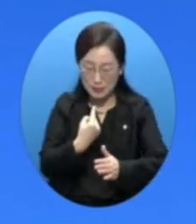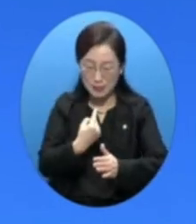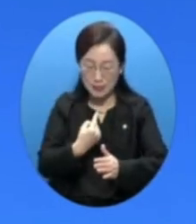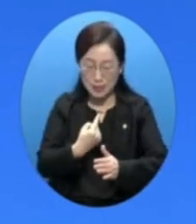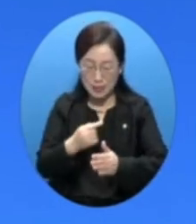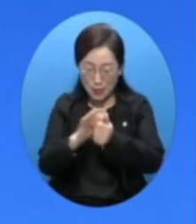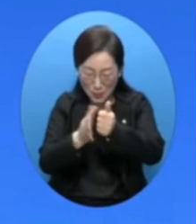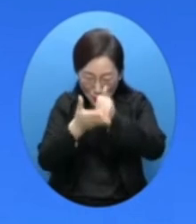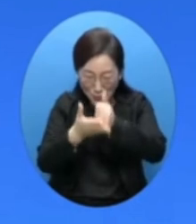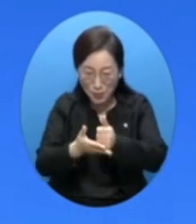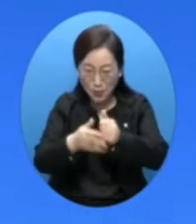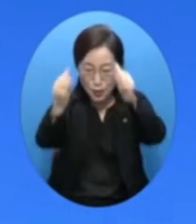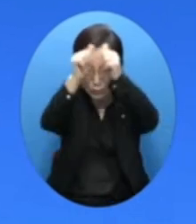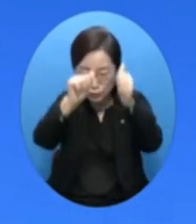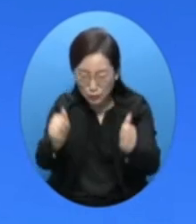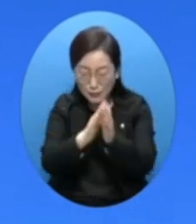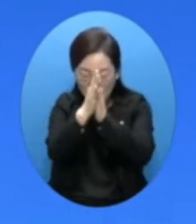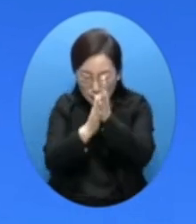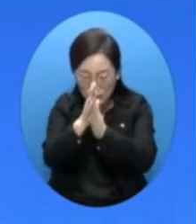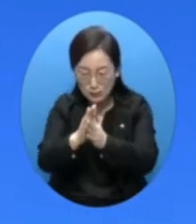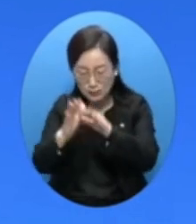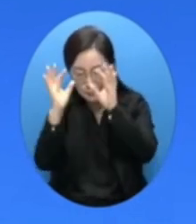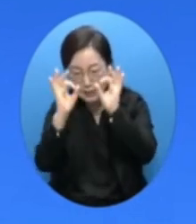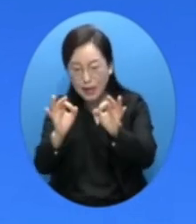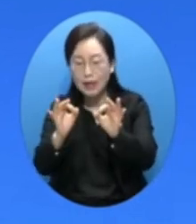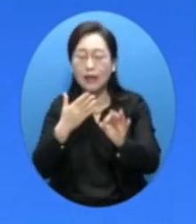모습을 바라기 때문에 그것을 마지막으로